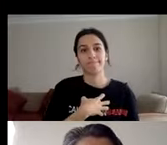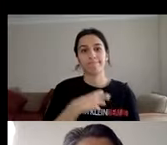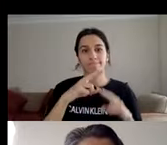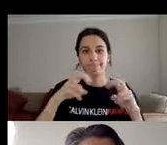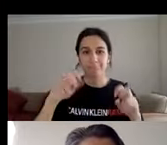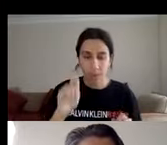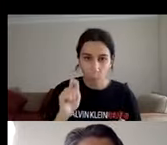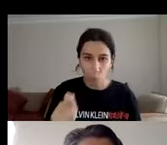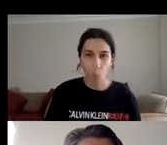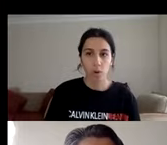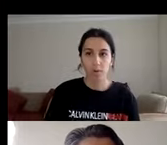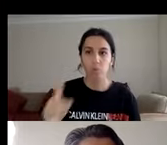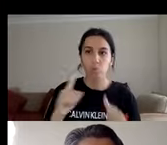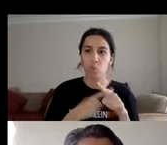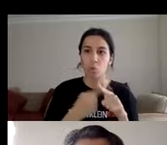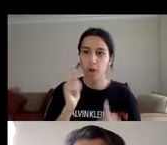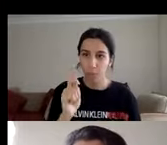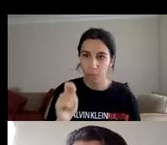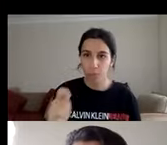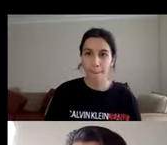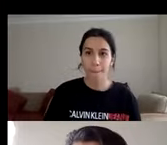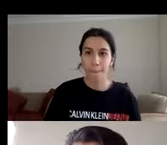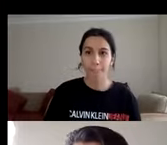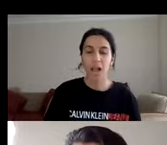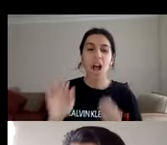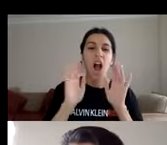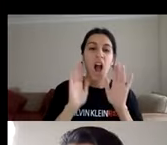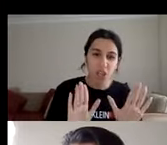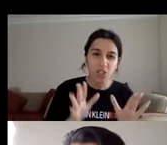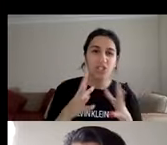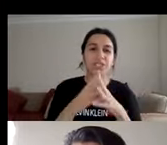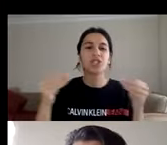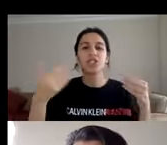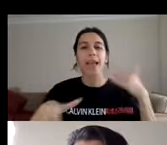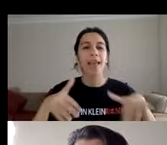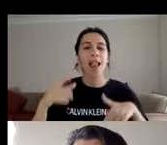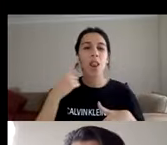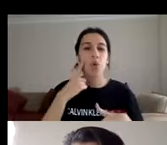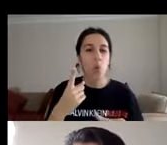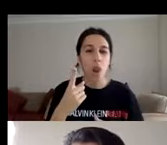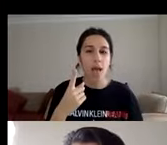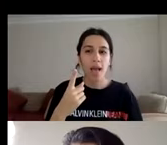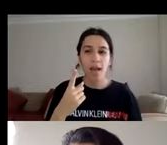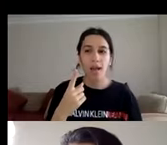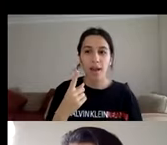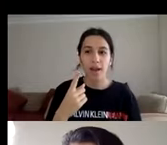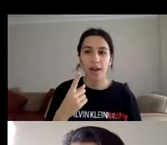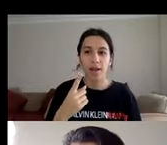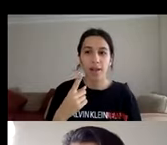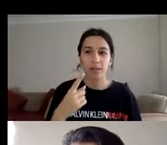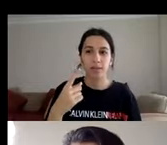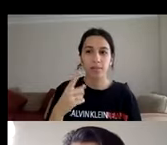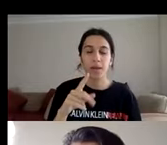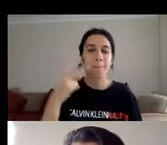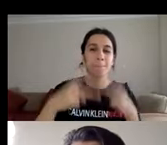kampanyalar yürütüyor. İşte kalıcı engellilik, geçici engellilik ve duruma özel engellilik gibi böyle belli